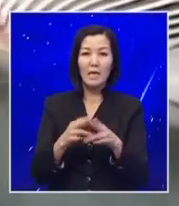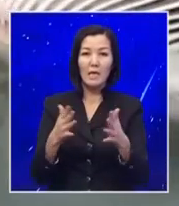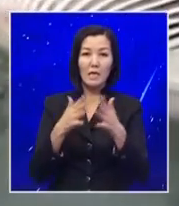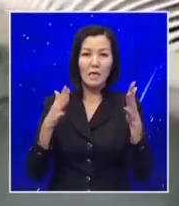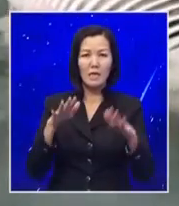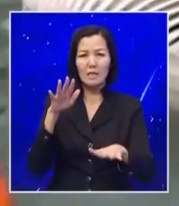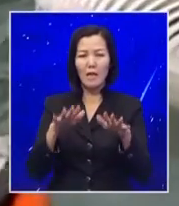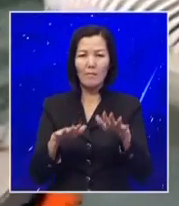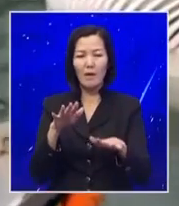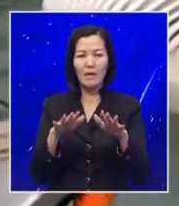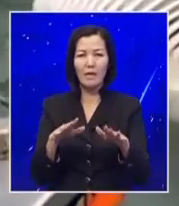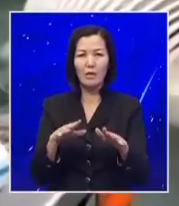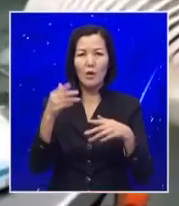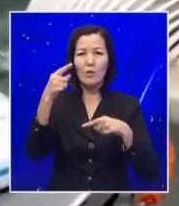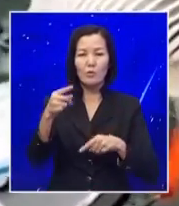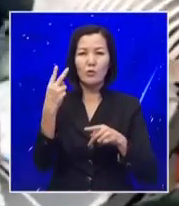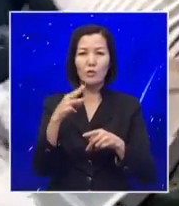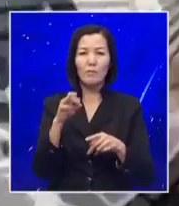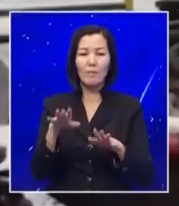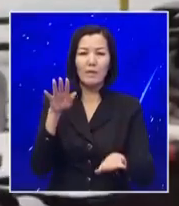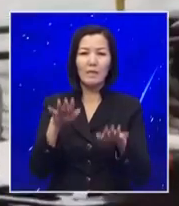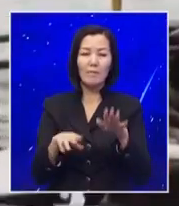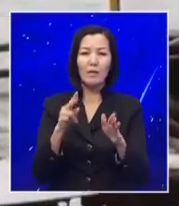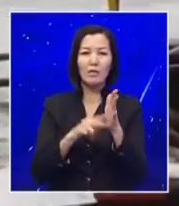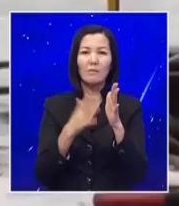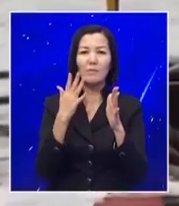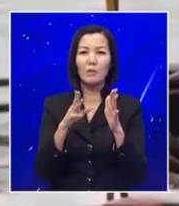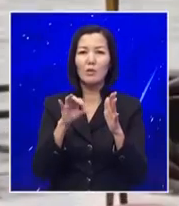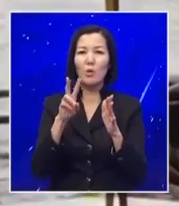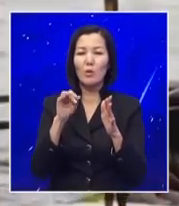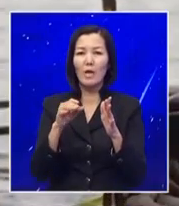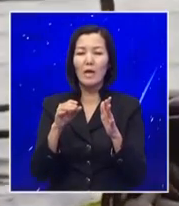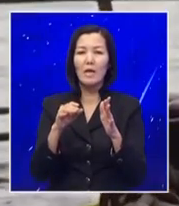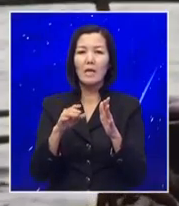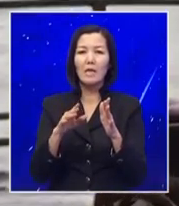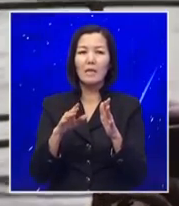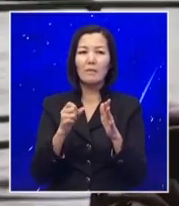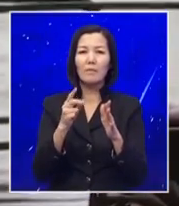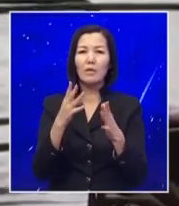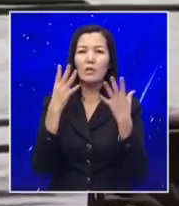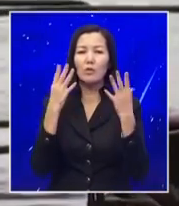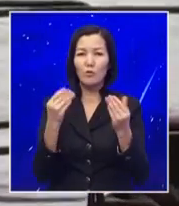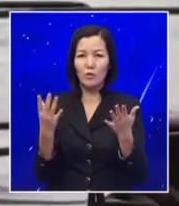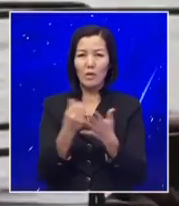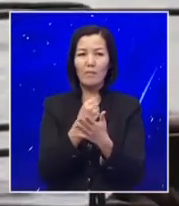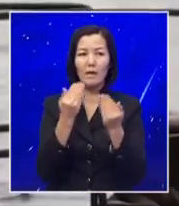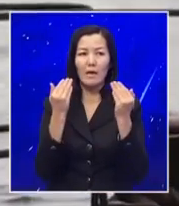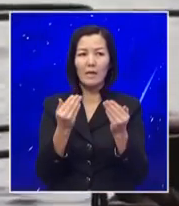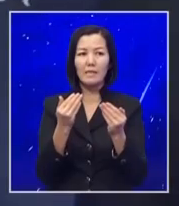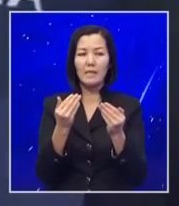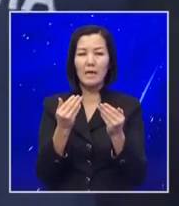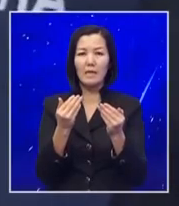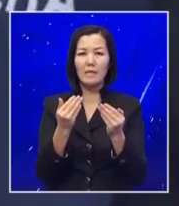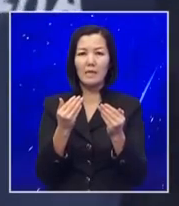бірі. Сүтқоректінің ұзындығы 20 метр, ал салмағы 75 тонна. Жануар теңізден бірнеше күн бұрын табылған еді. Қазір биолог